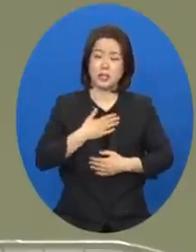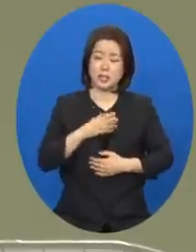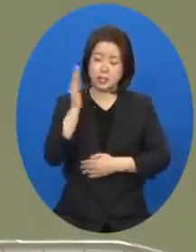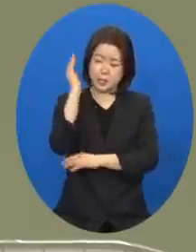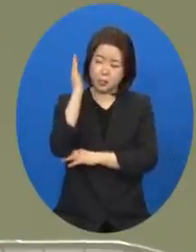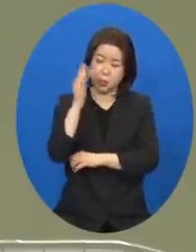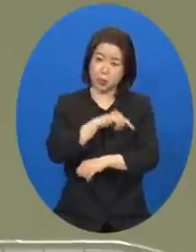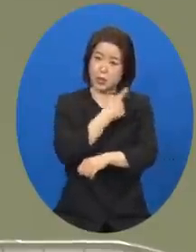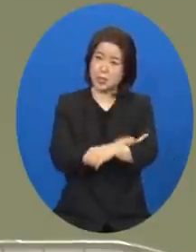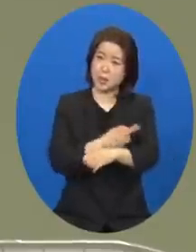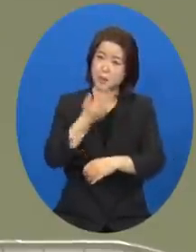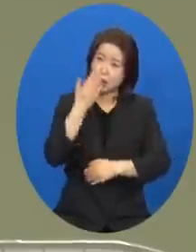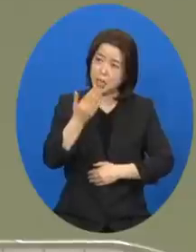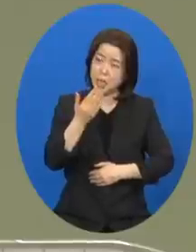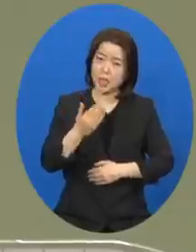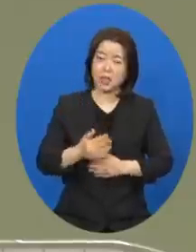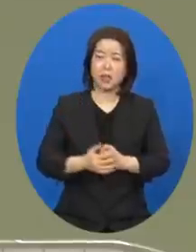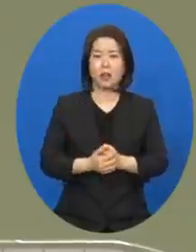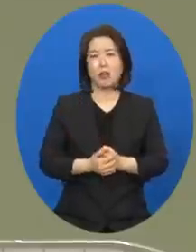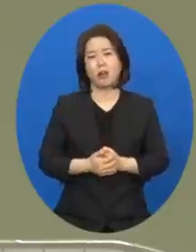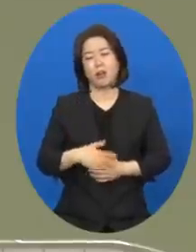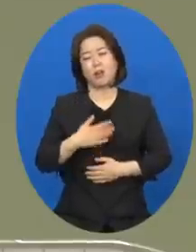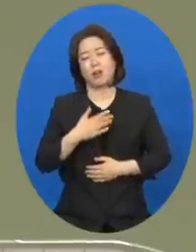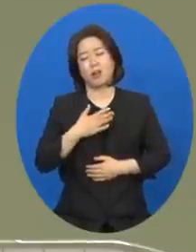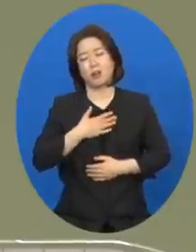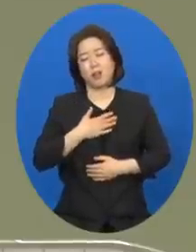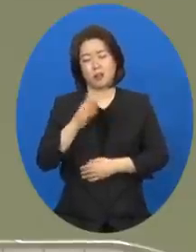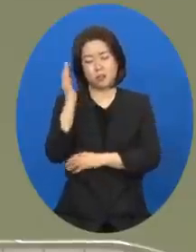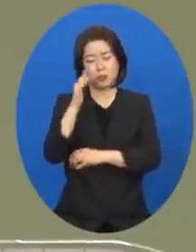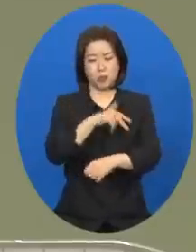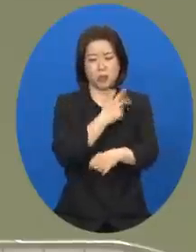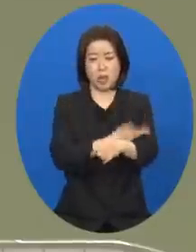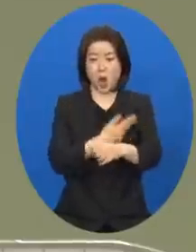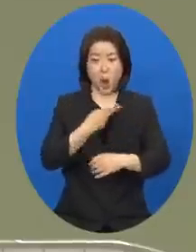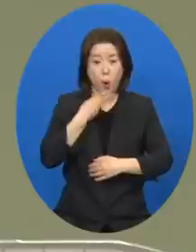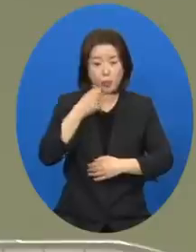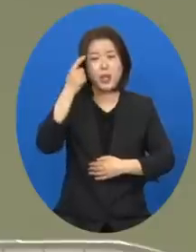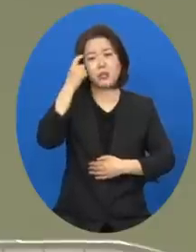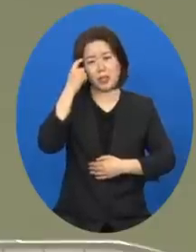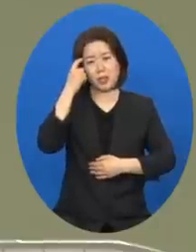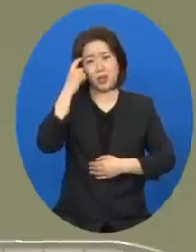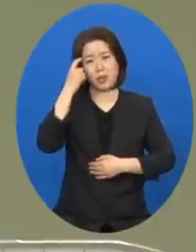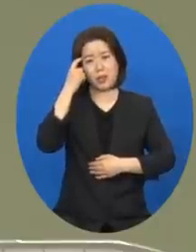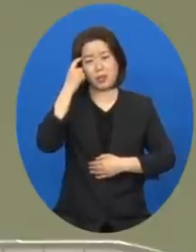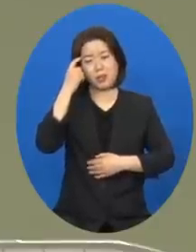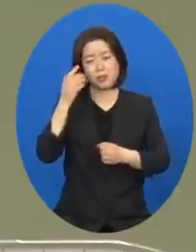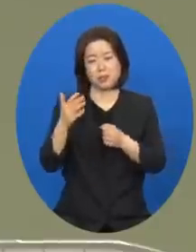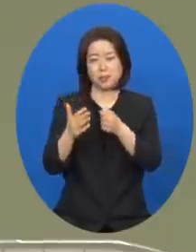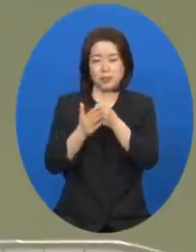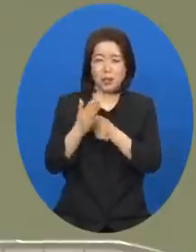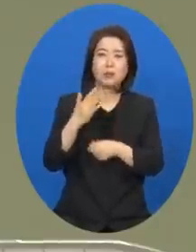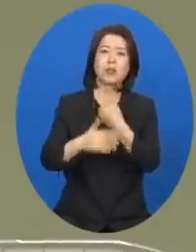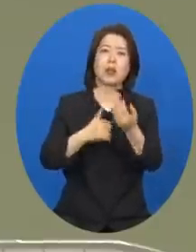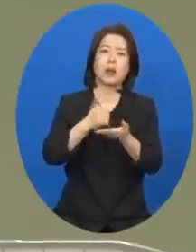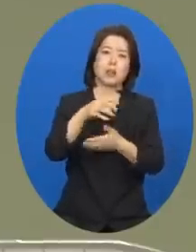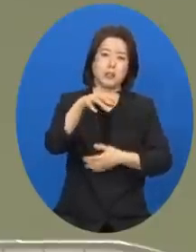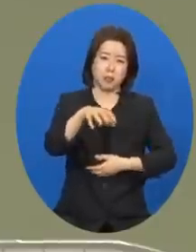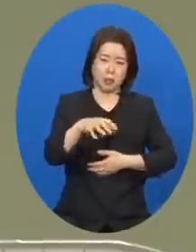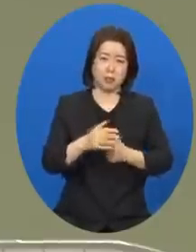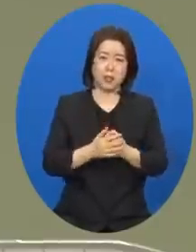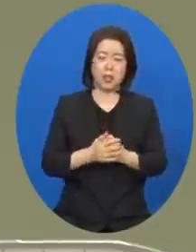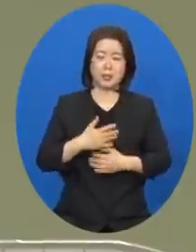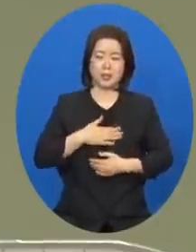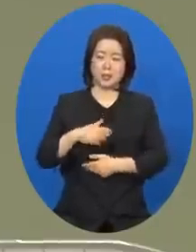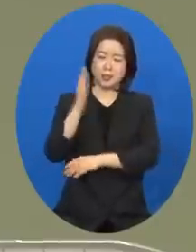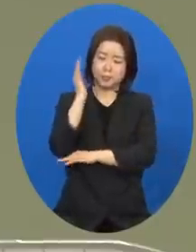있습니까? 설교할 자격이 없다고 느껴져요. 그래서 얼마나 하나님 앞에 내가 설교를